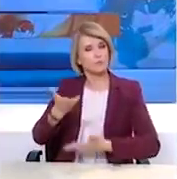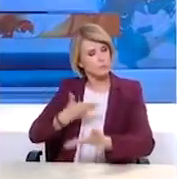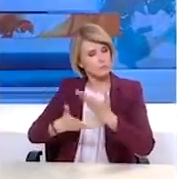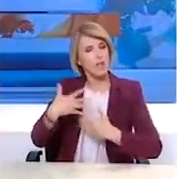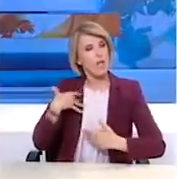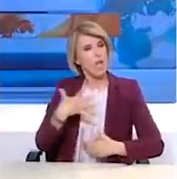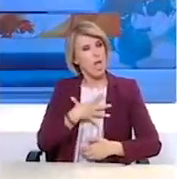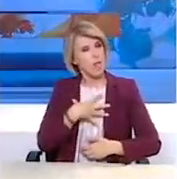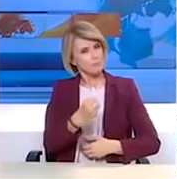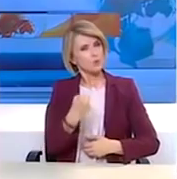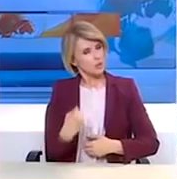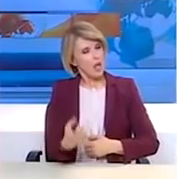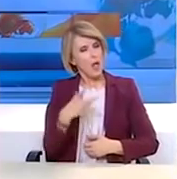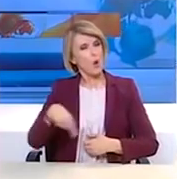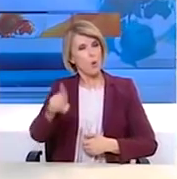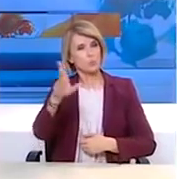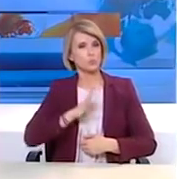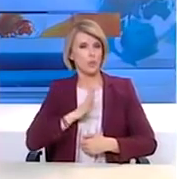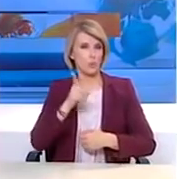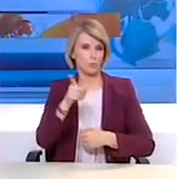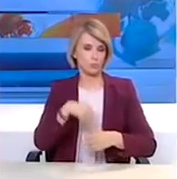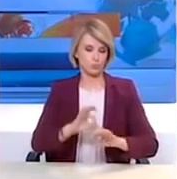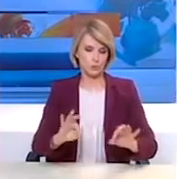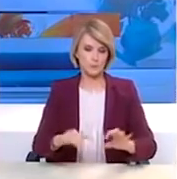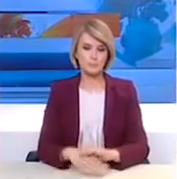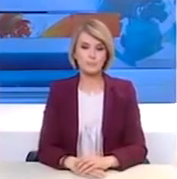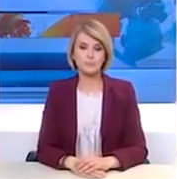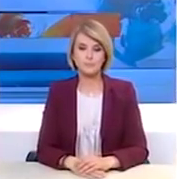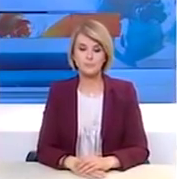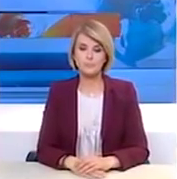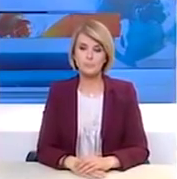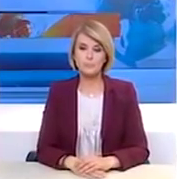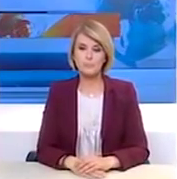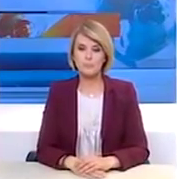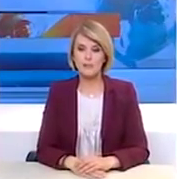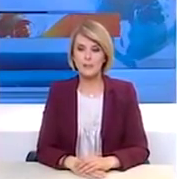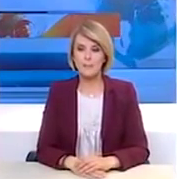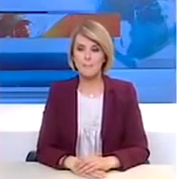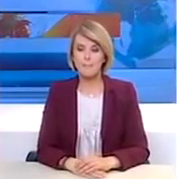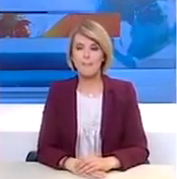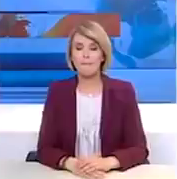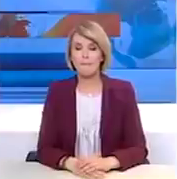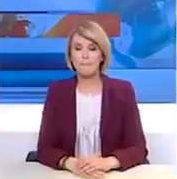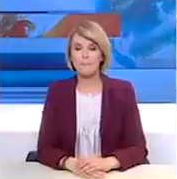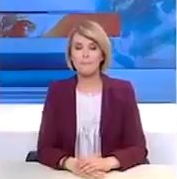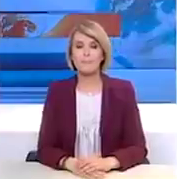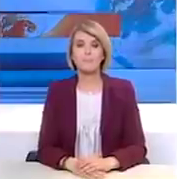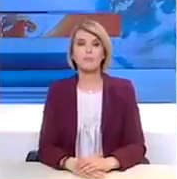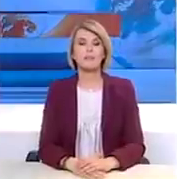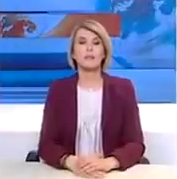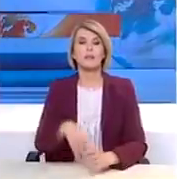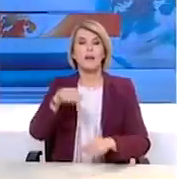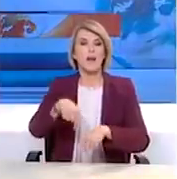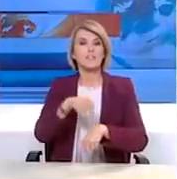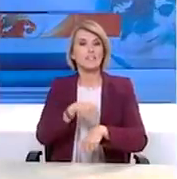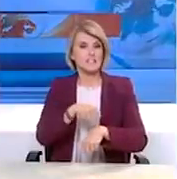Η κυρία Χατζηπαλαμουτζή από το healthpharma.gr. Κύριε Τσιόδρα, ο ορός αναρωνίοντος, δηλαδή το αίμα των ασθενών που έχουν